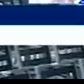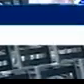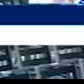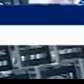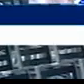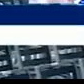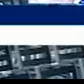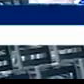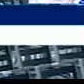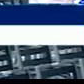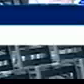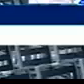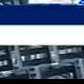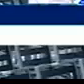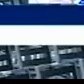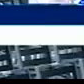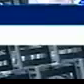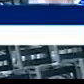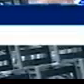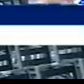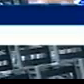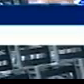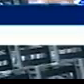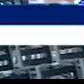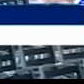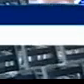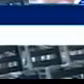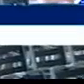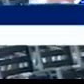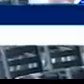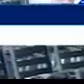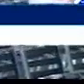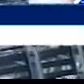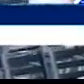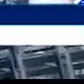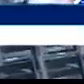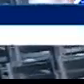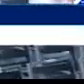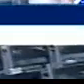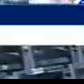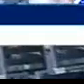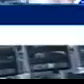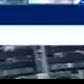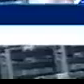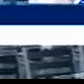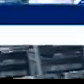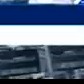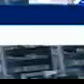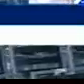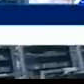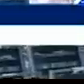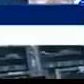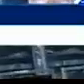ce se întâmplă la această ediție a Cerbului de Aur. Ca de obicei, nu sunt singură, ci i-am alături pe cei care au reprezentat România